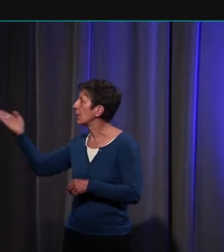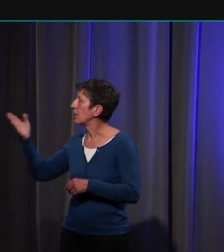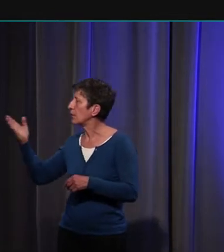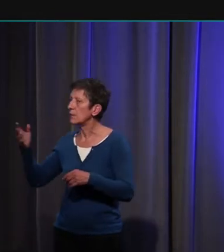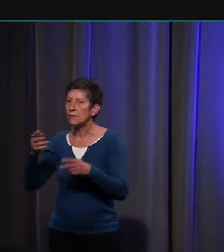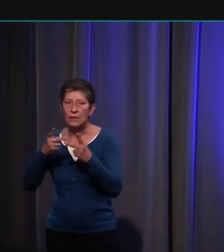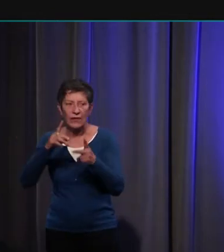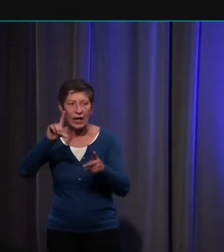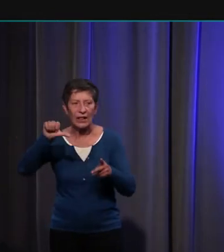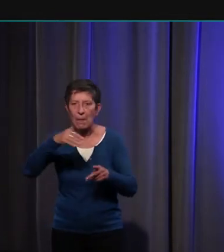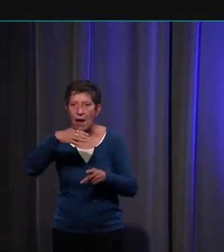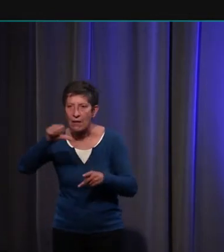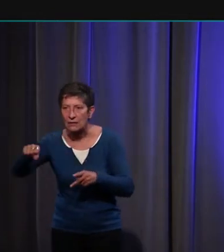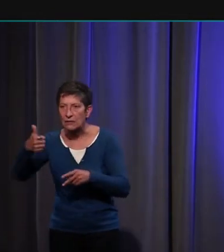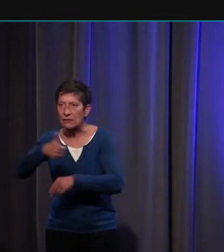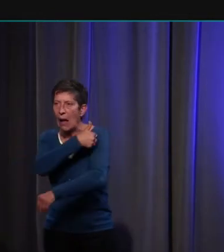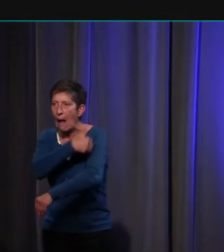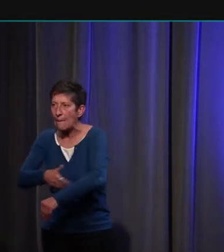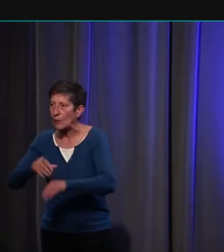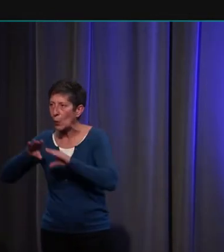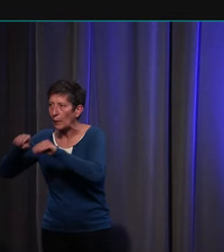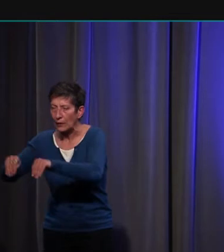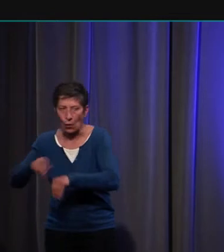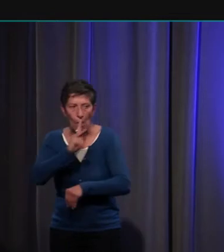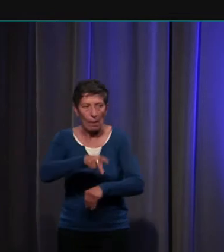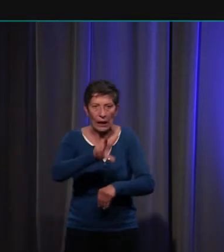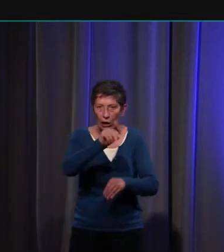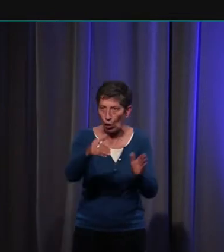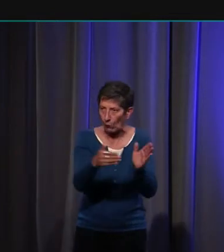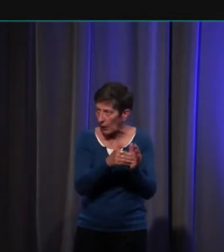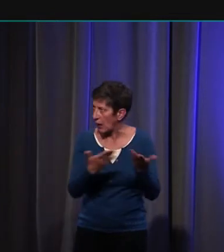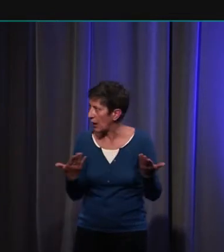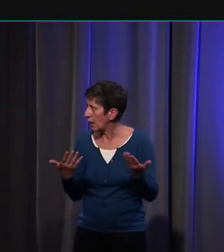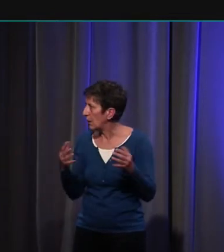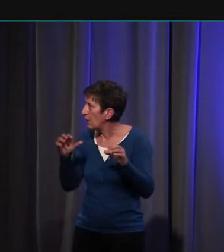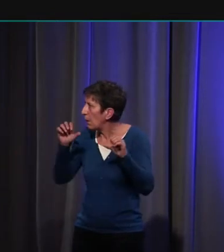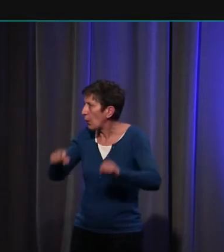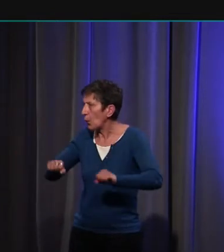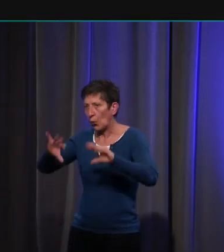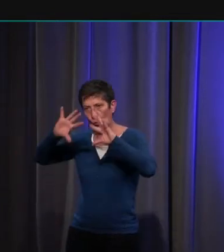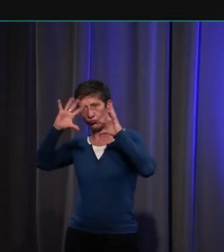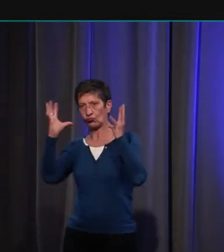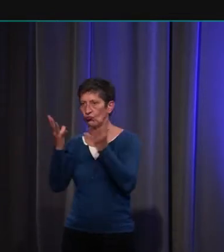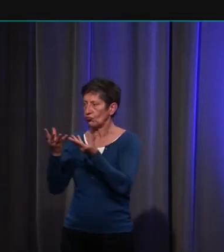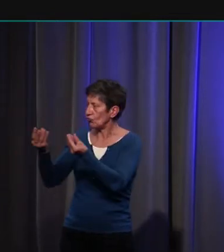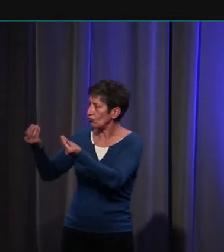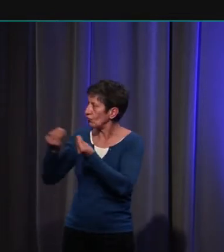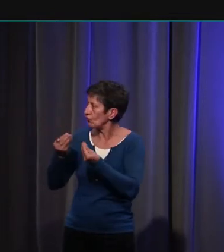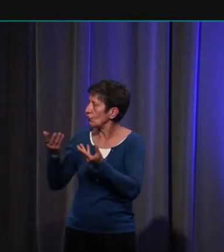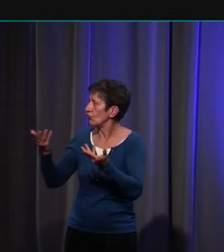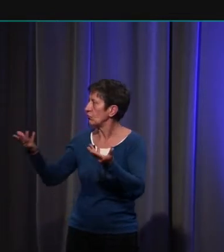avait à peu près un million d'habitants et paris qui en avait en tout cas ses 30000 est ce que vous pourriez rapidement nous donner un ordre d'idée d'aider